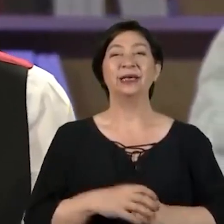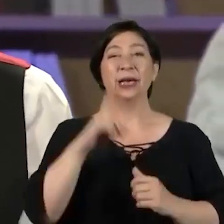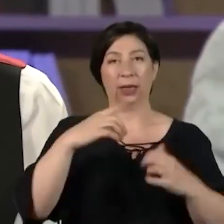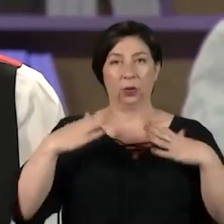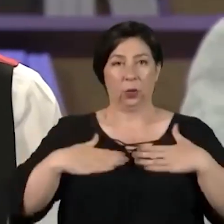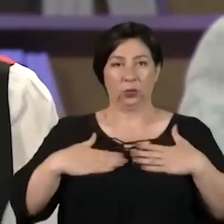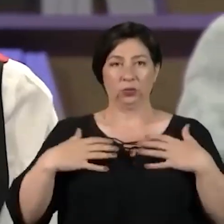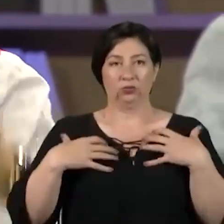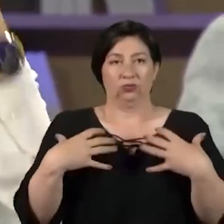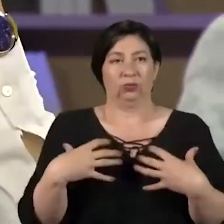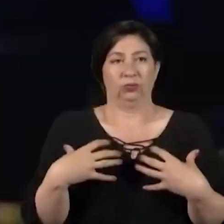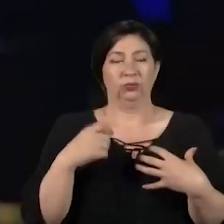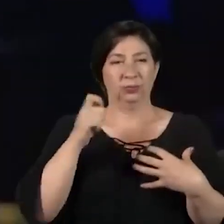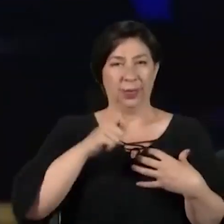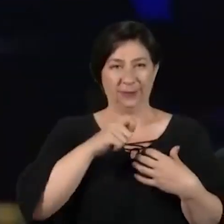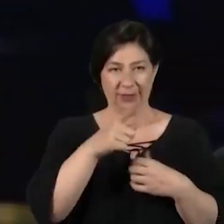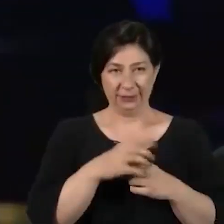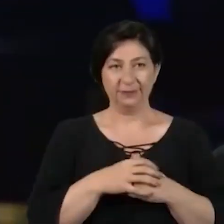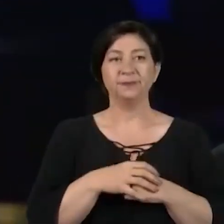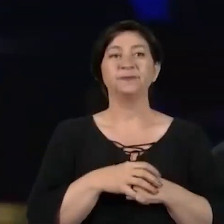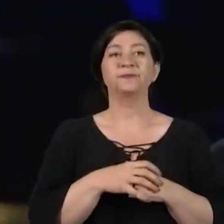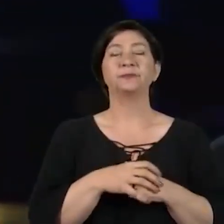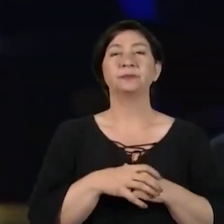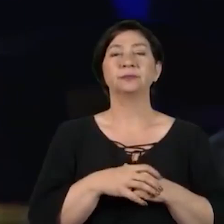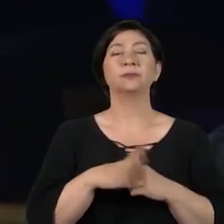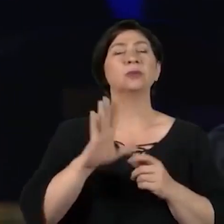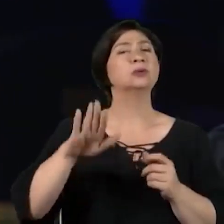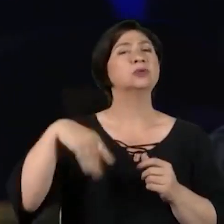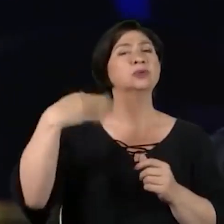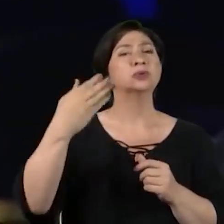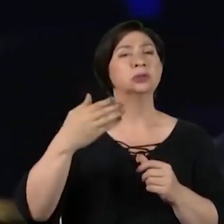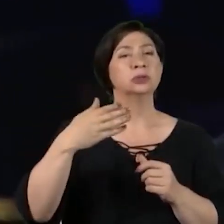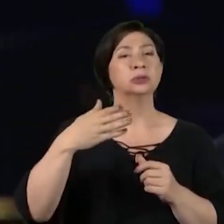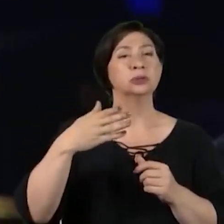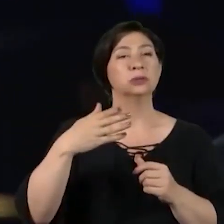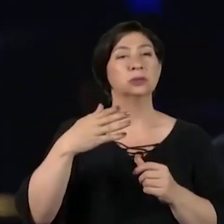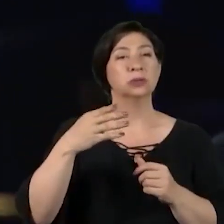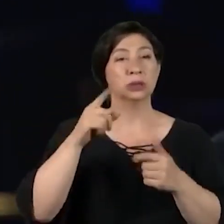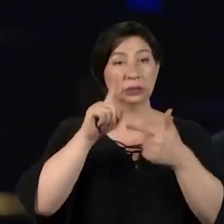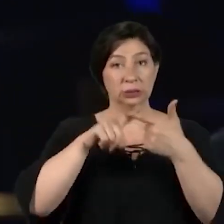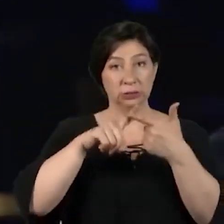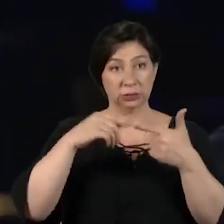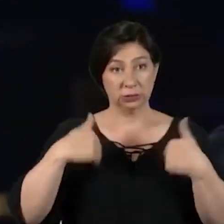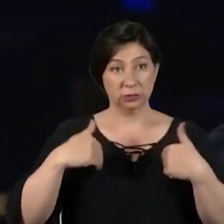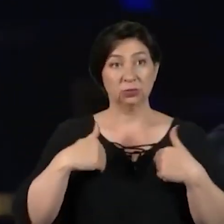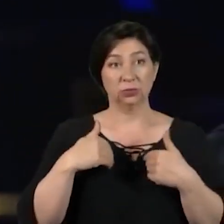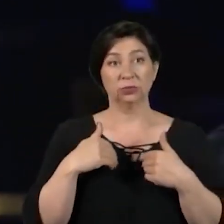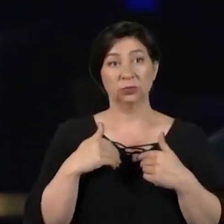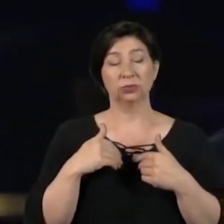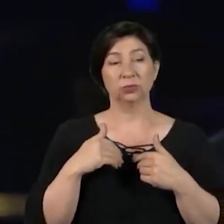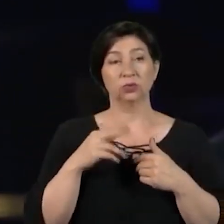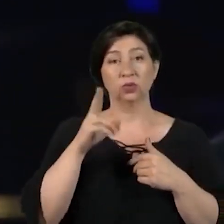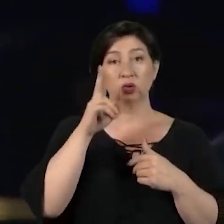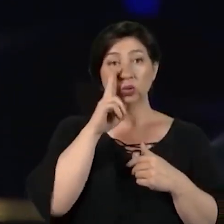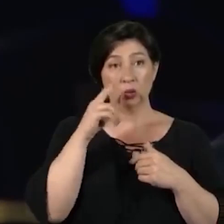Ondan sonra ilk operasyonumu göğüslerimi yaptırmıştım. Daha sonradan tekrar ben... göğüslerinizde bir operasyon var mı şu anda? Evet, göğüslerimde. Yeni